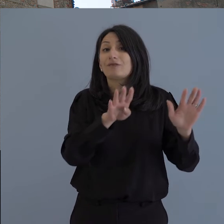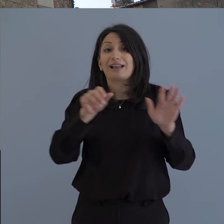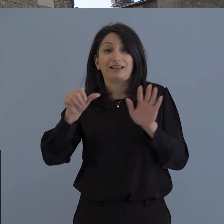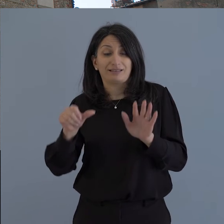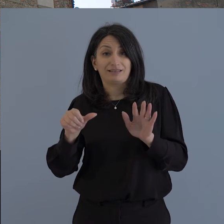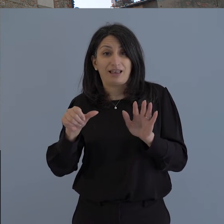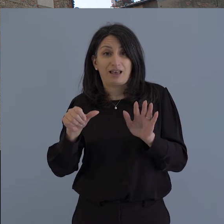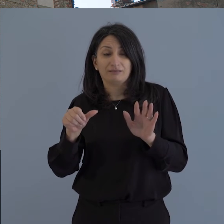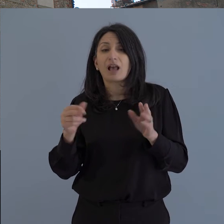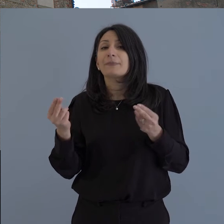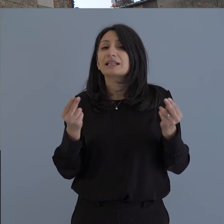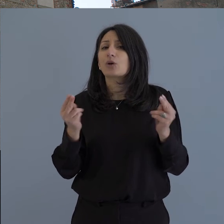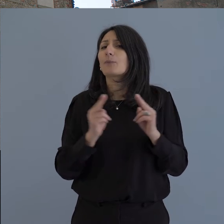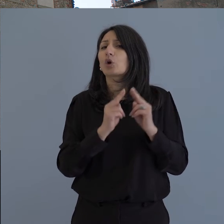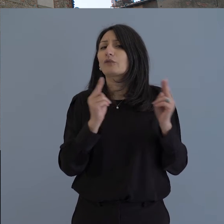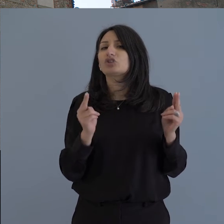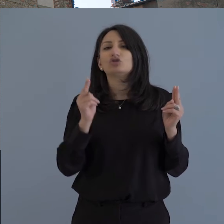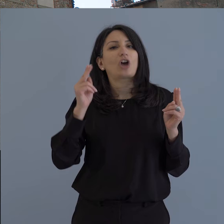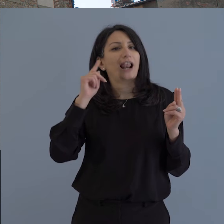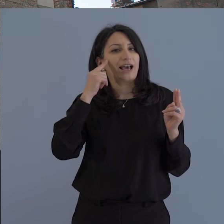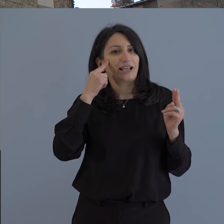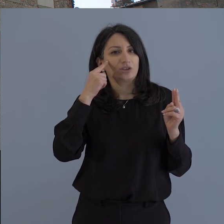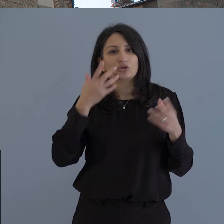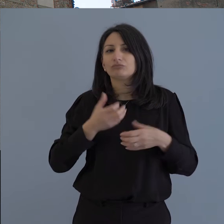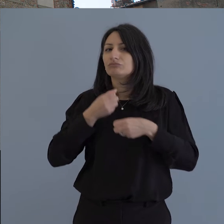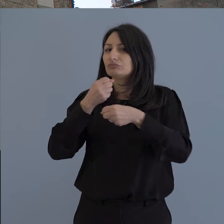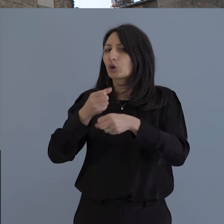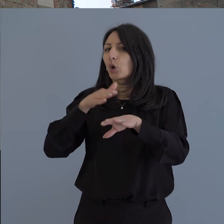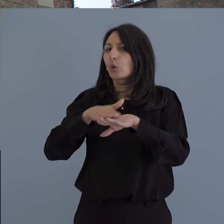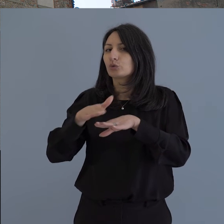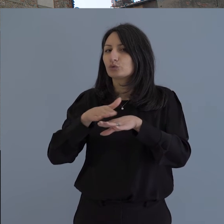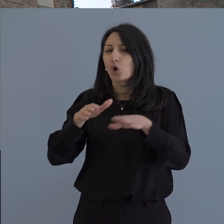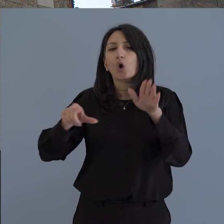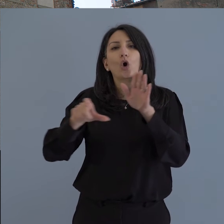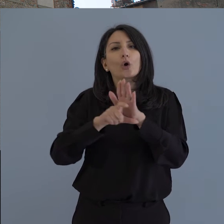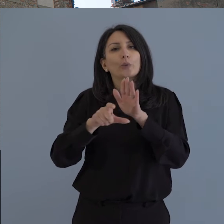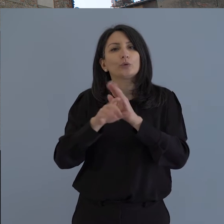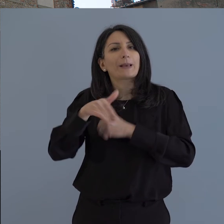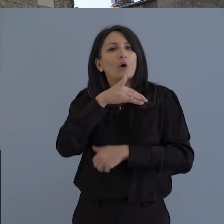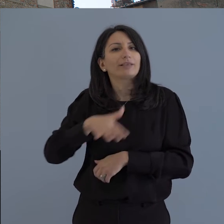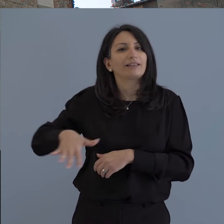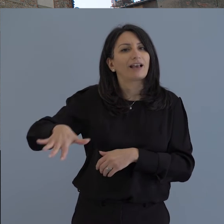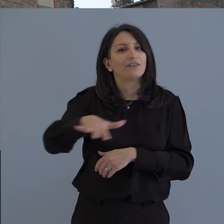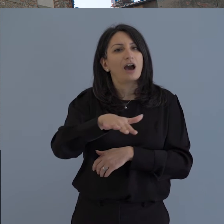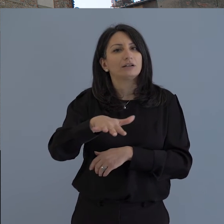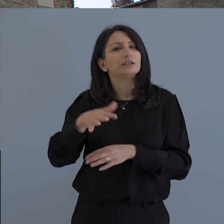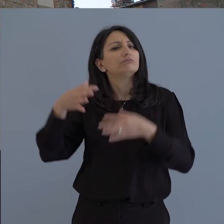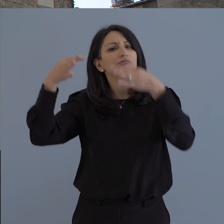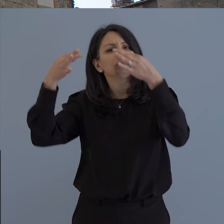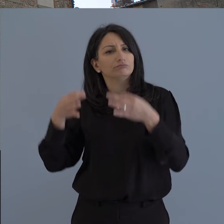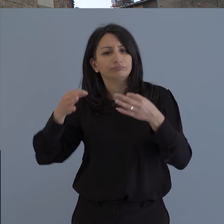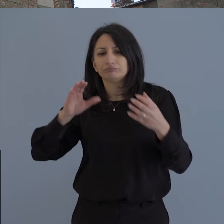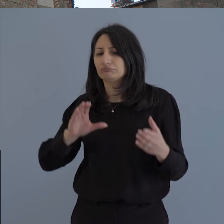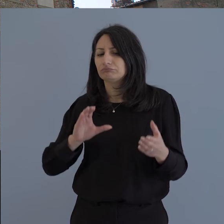1996 l'amministrazione provinciale di Arezzo ha concesso la struttura in comodato al comune di Montevarchi, che